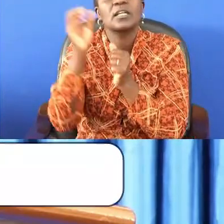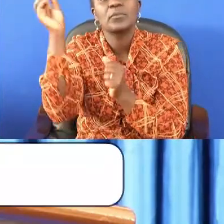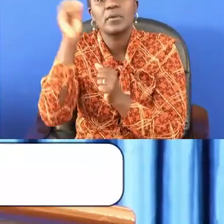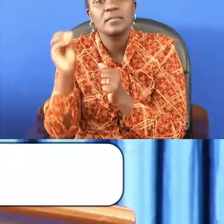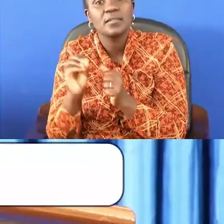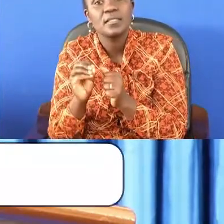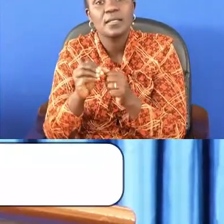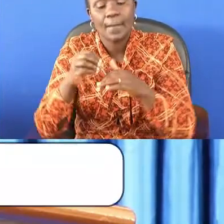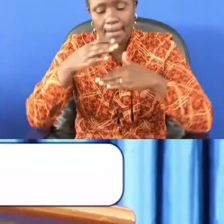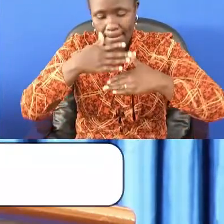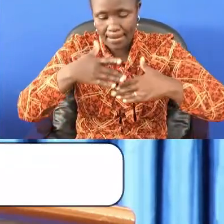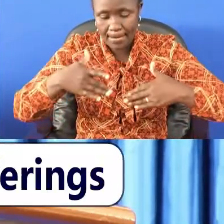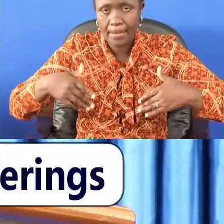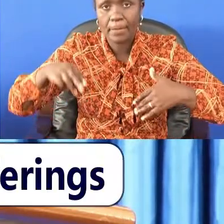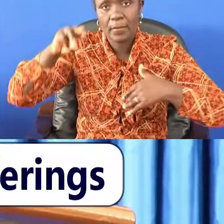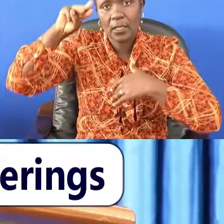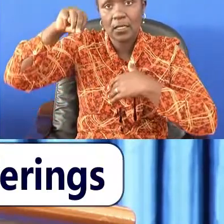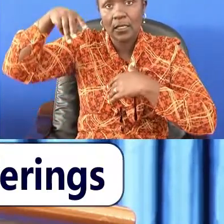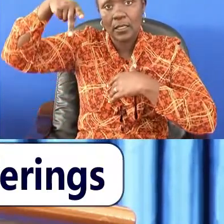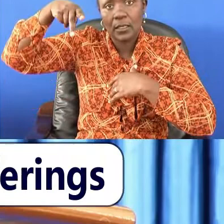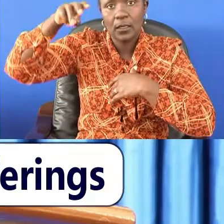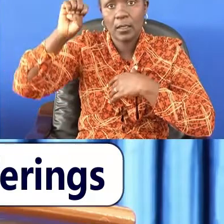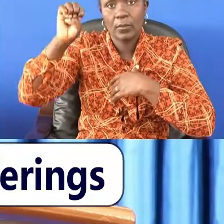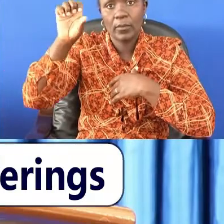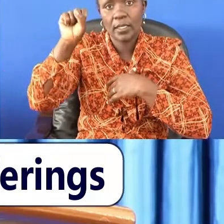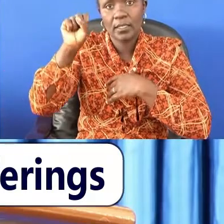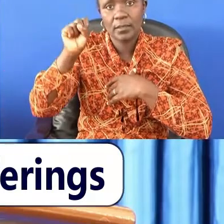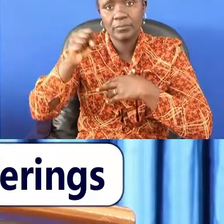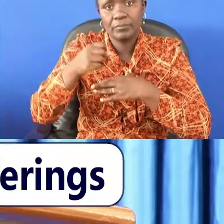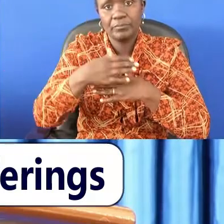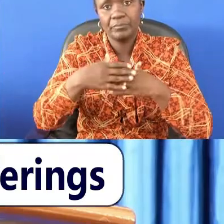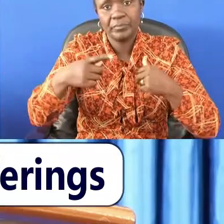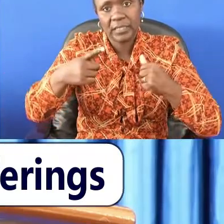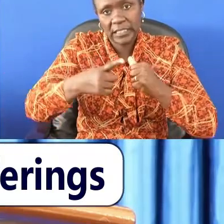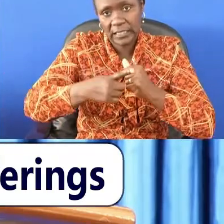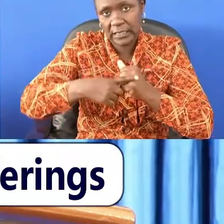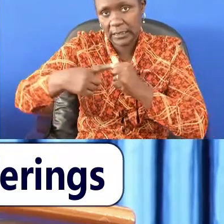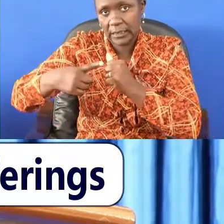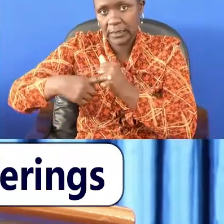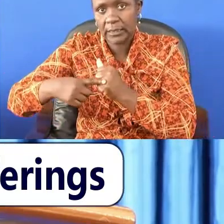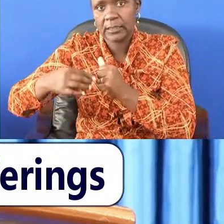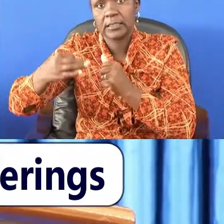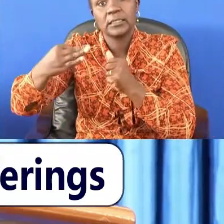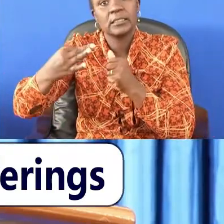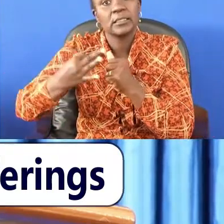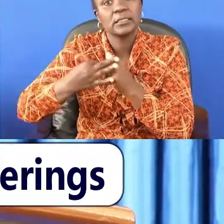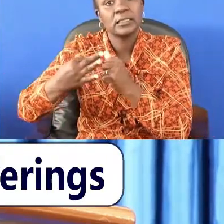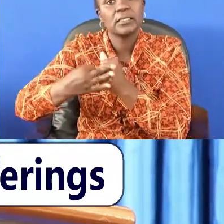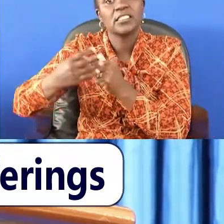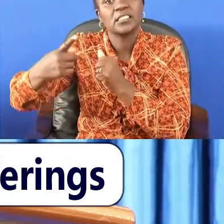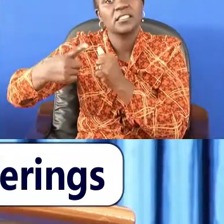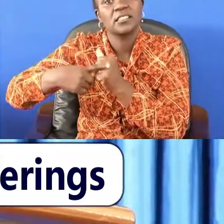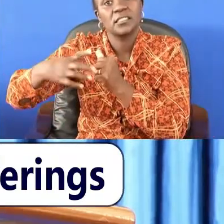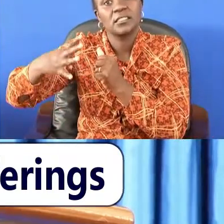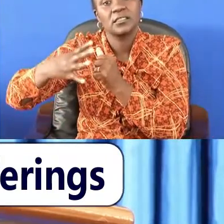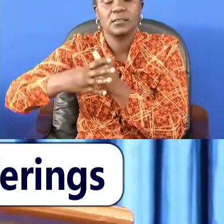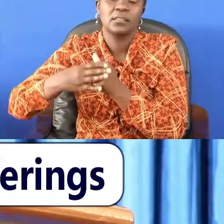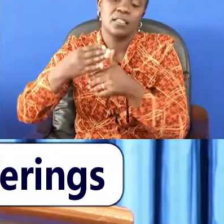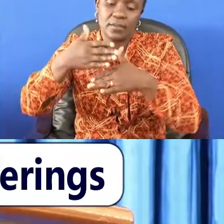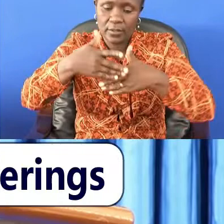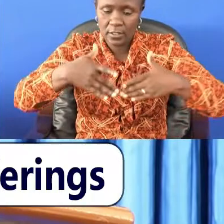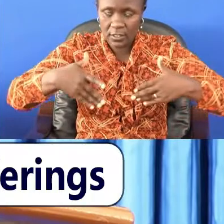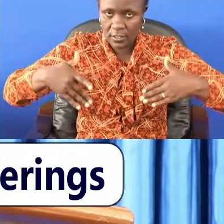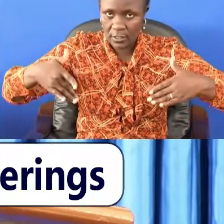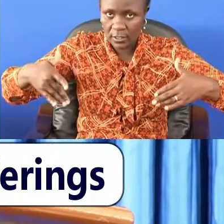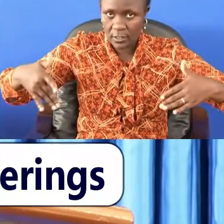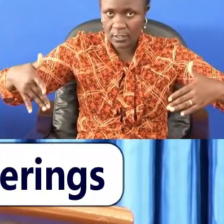Na paybill namba yetu iko hapo chini. Utatumia kama unatumia M-Pesa, kuna paybill namba